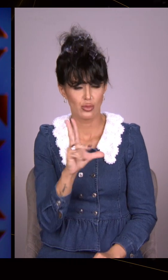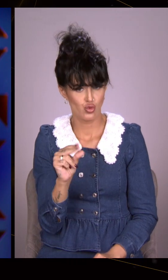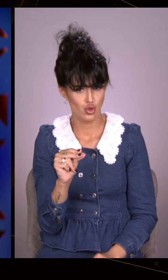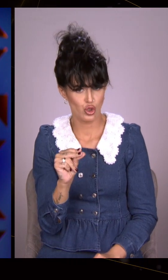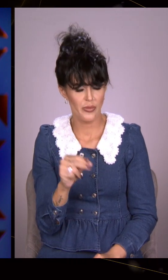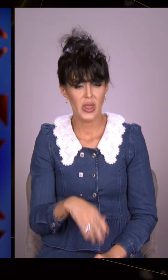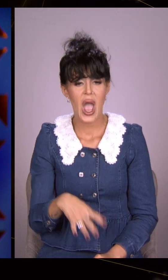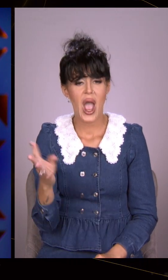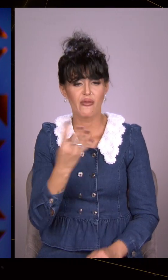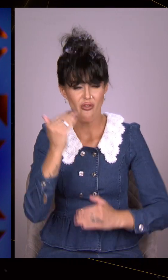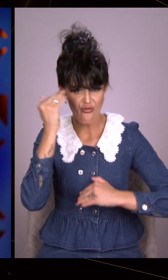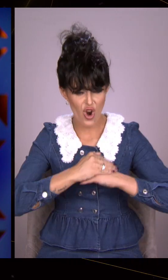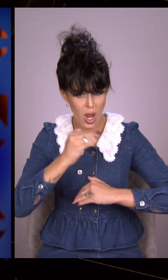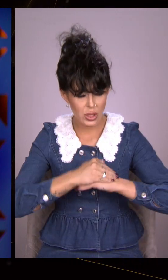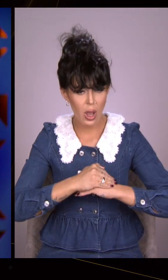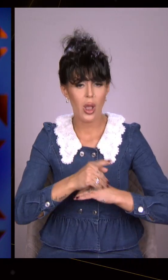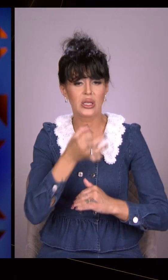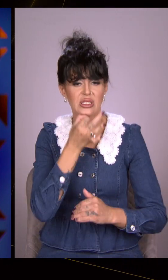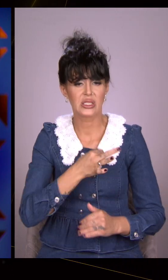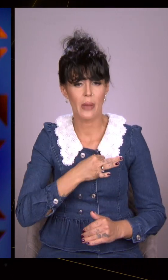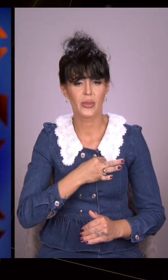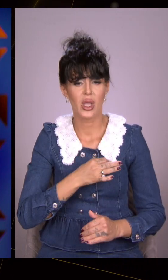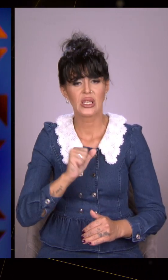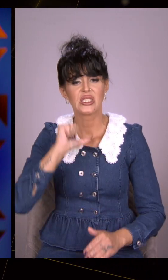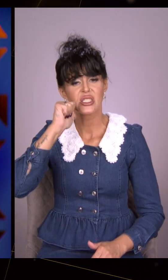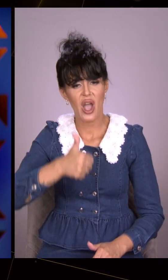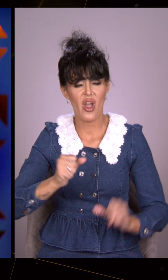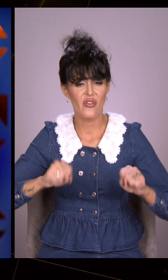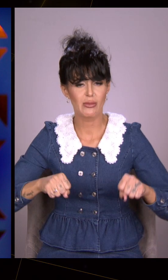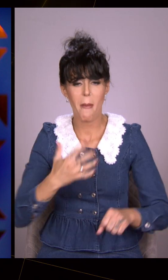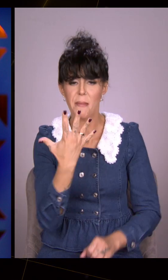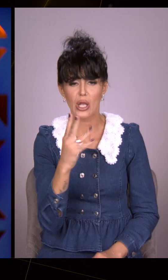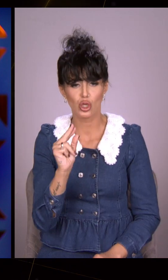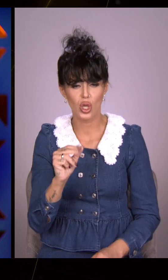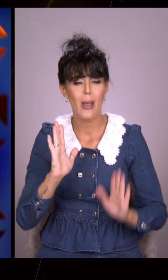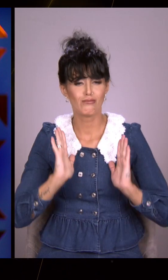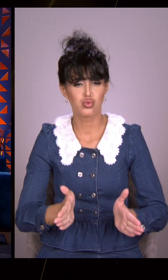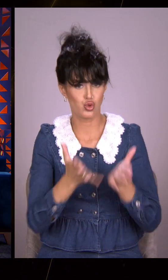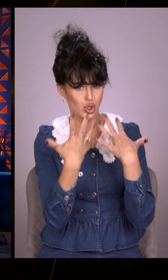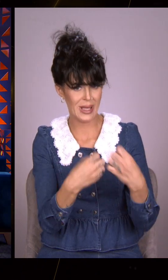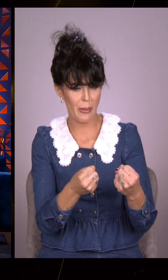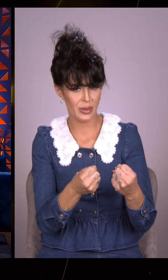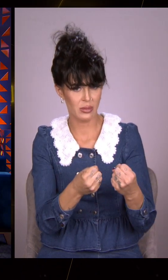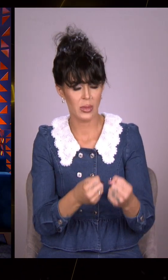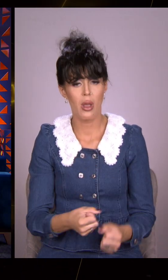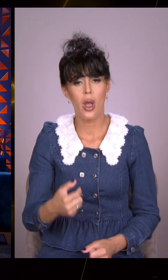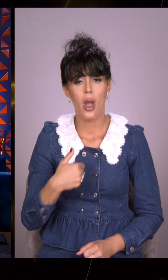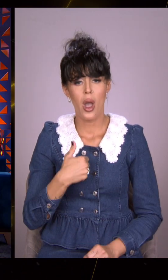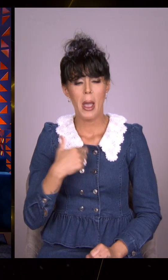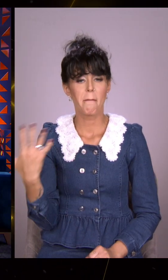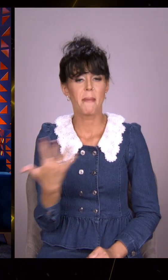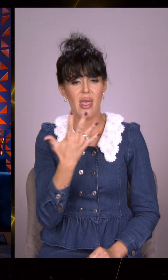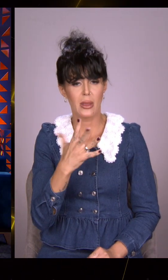4-го ввечері вона сказала, що їх, мабуть, завтра, 5-го, будуть вивозити. Я 5-го